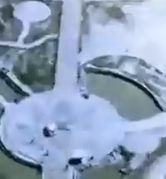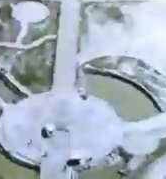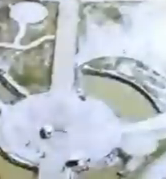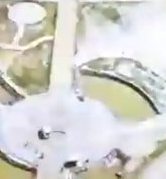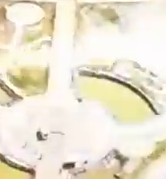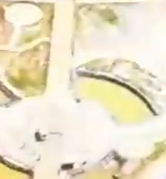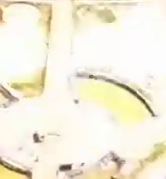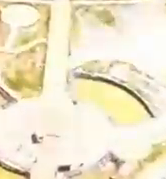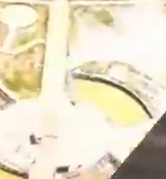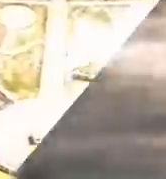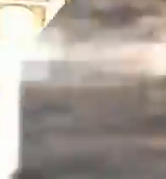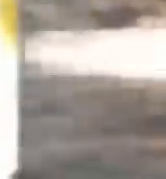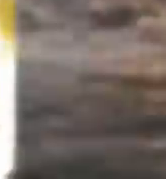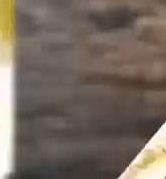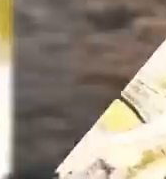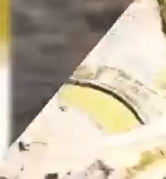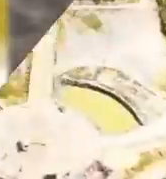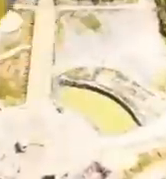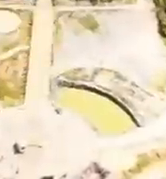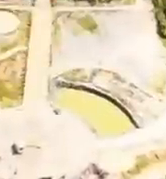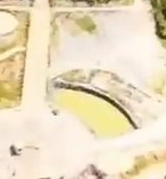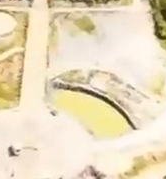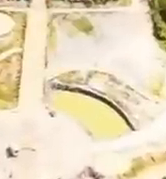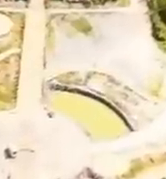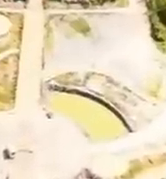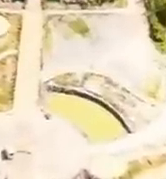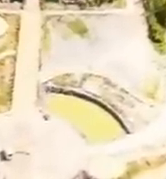เช้านี้ที่หมอชิต